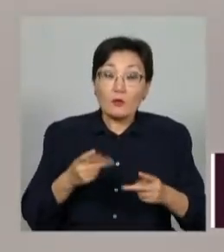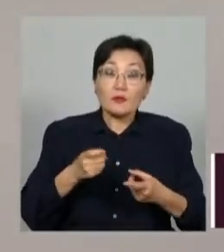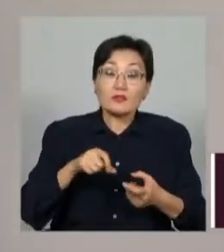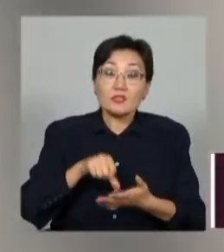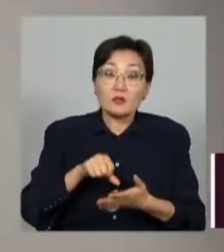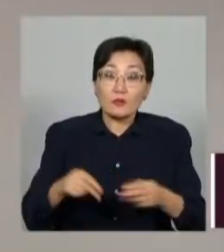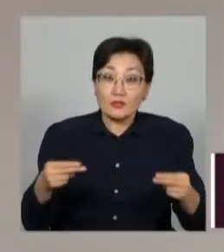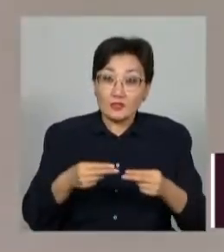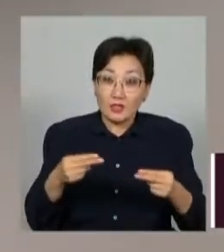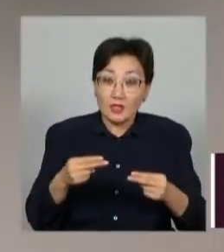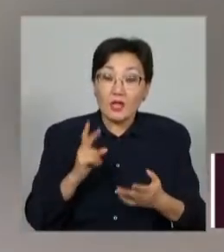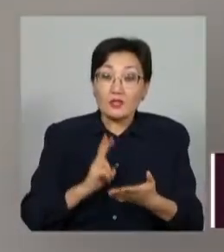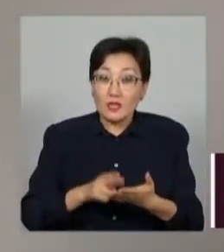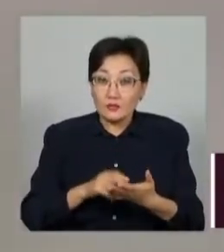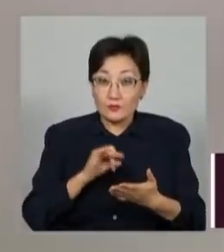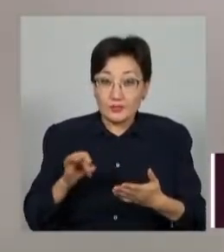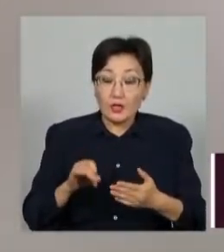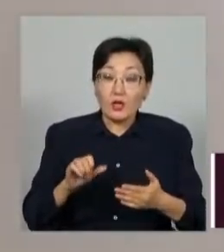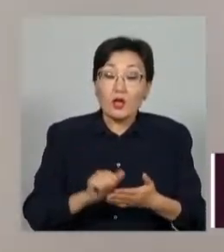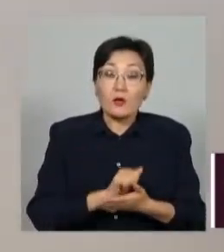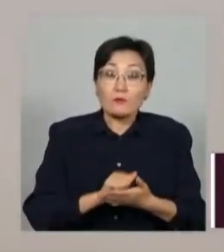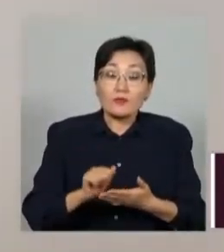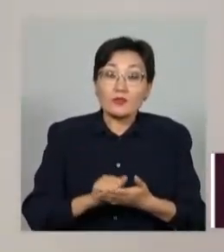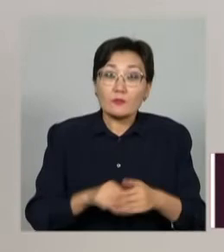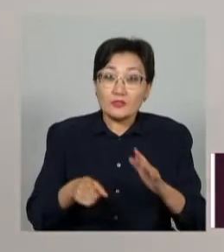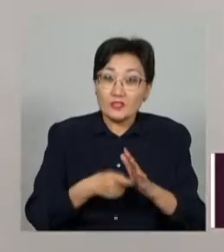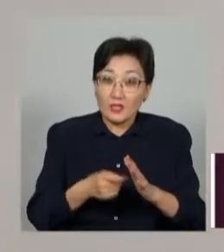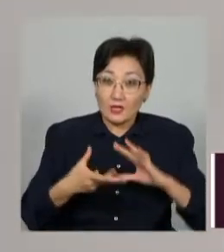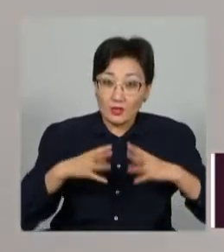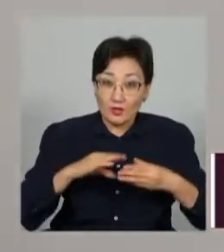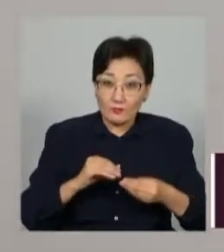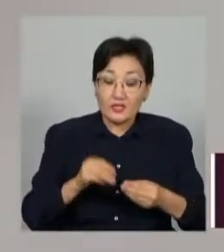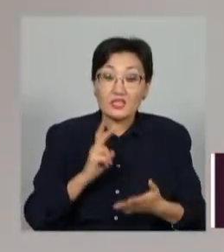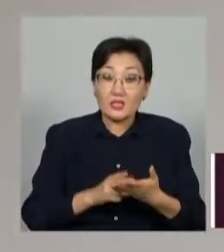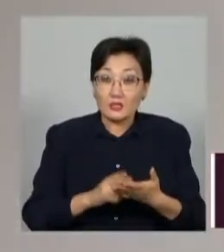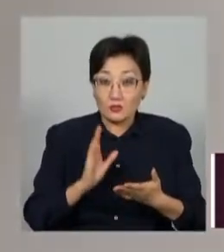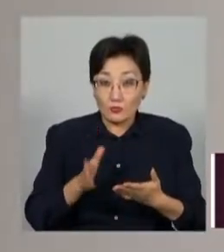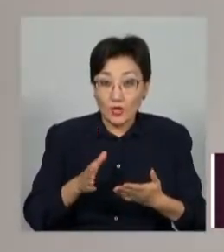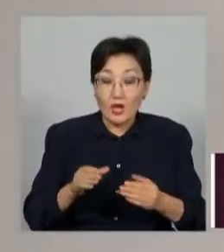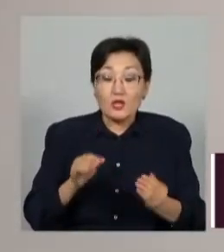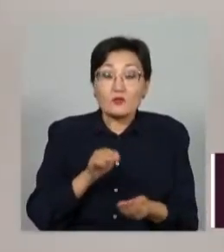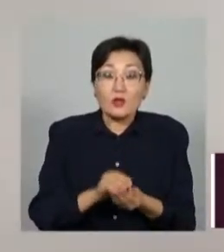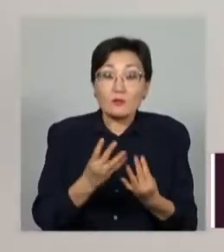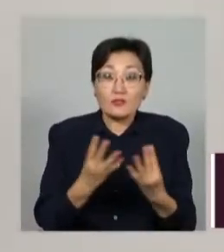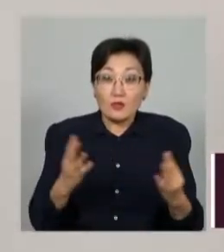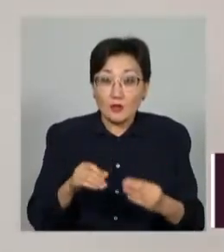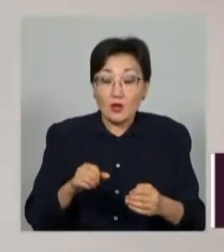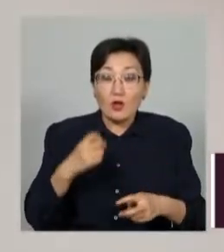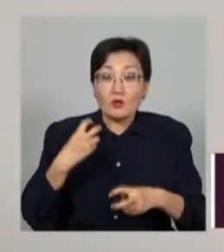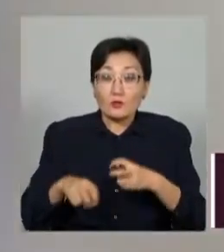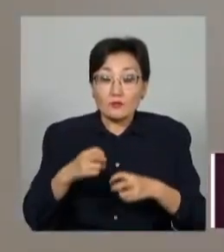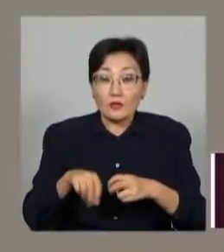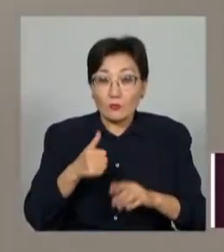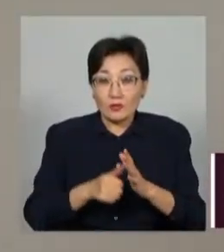қатыстылығы куәгерлердің айғақтарымен және іс бойынша тағайындалған сараптаманың нәтижелерімен расталады. Айта кетейік, зиратты қорлау қылмысы